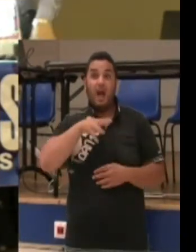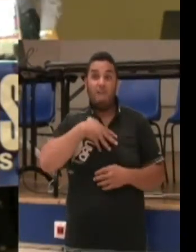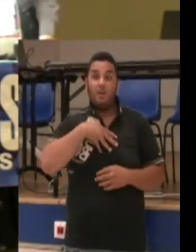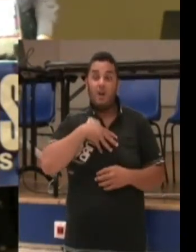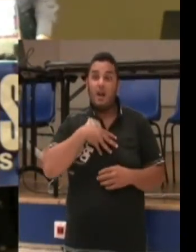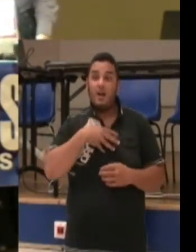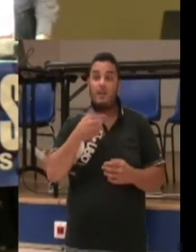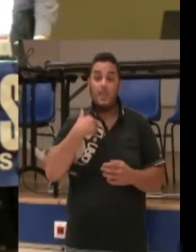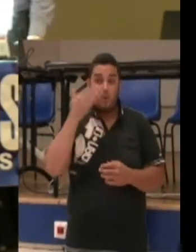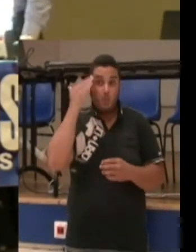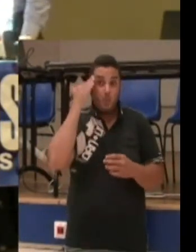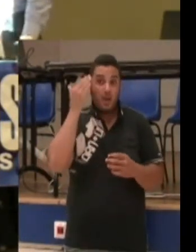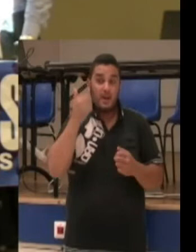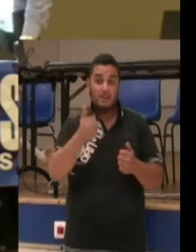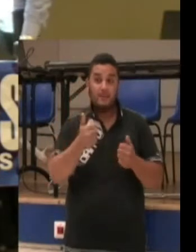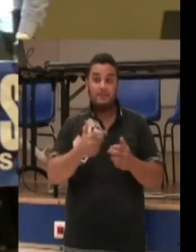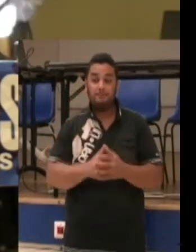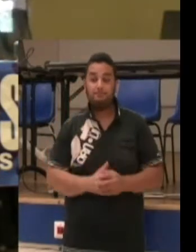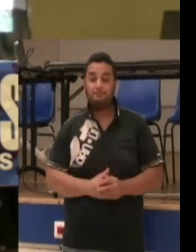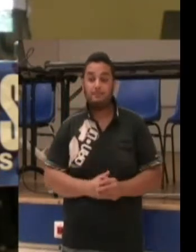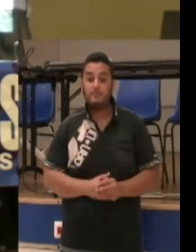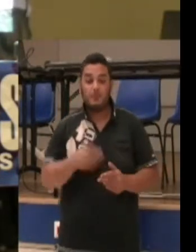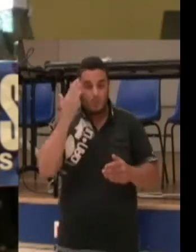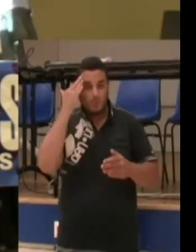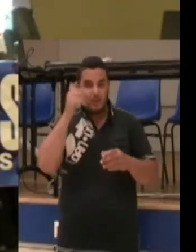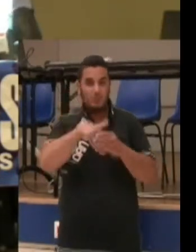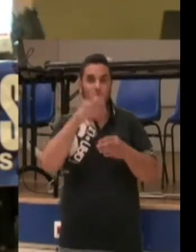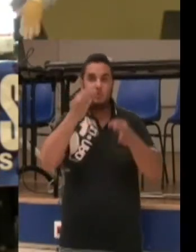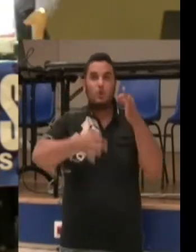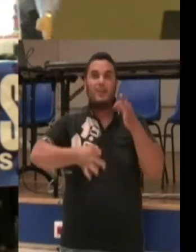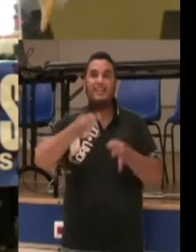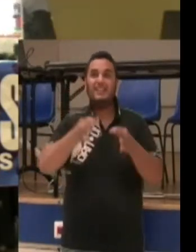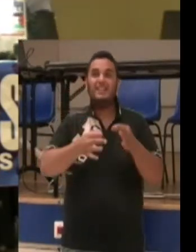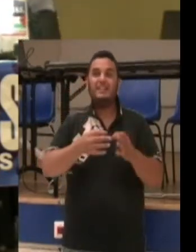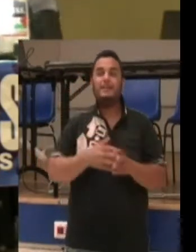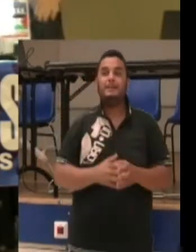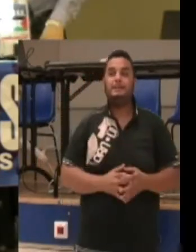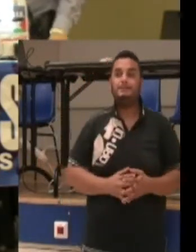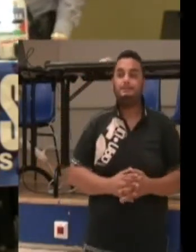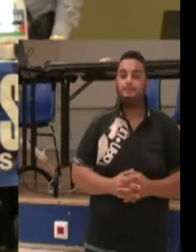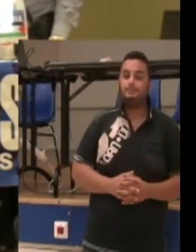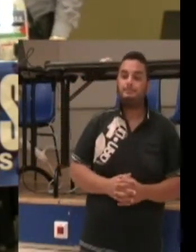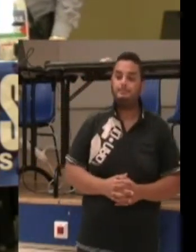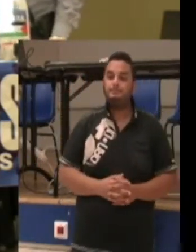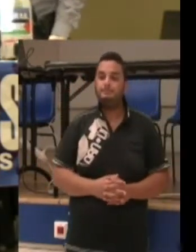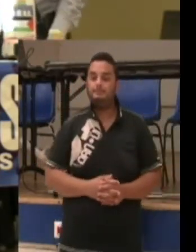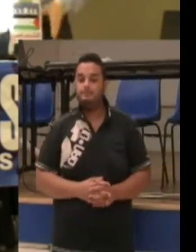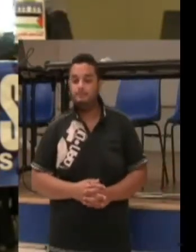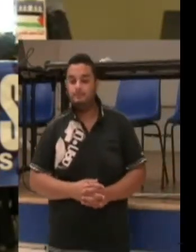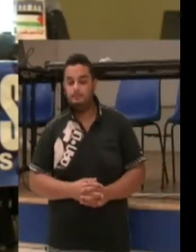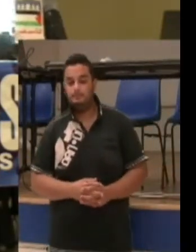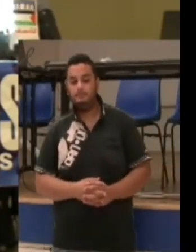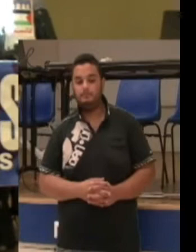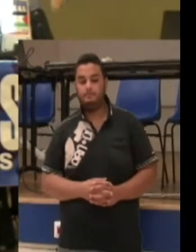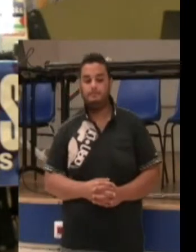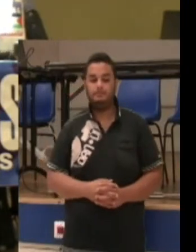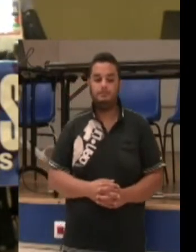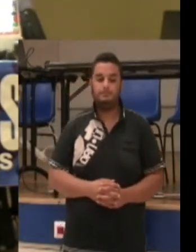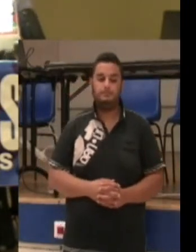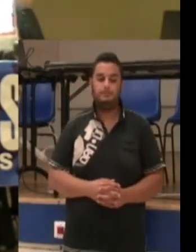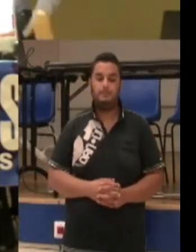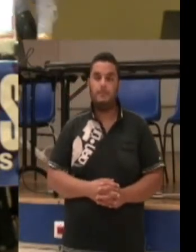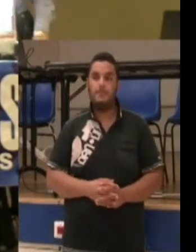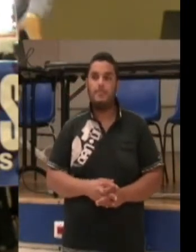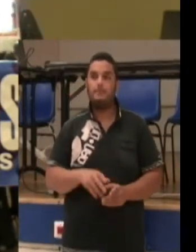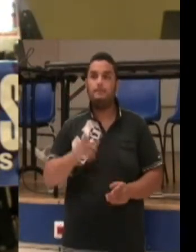dans la section juridique, avec, vous connaissez peut-être ici, Maître Gilles Devers, et Liliane Glock,